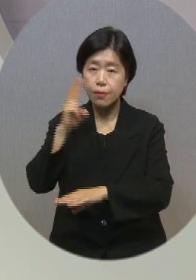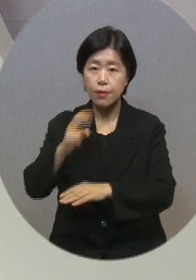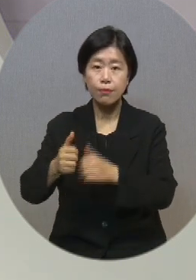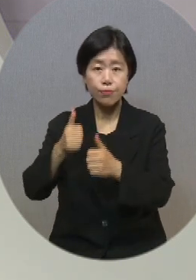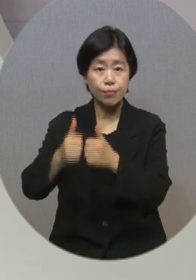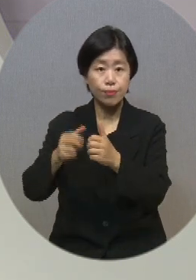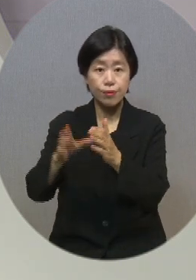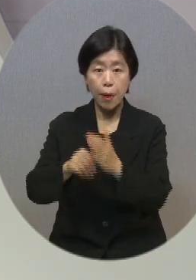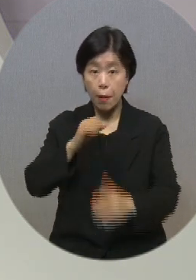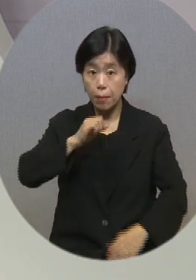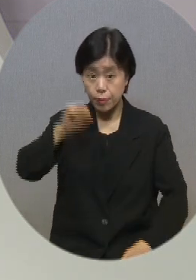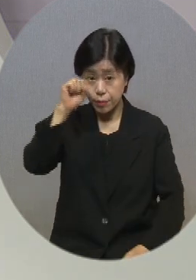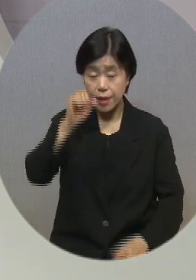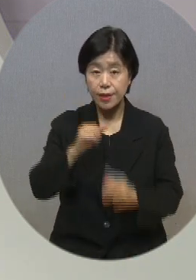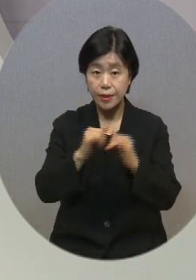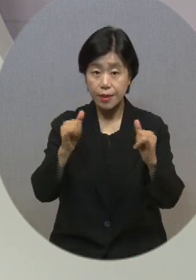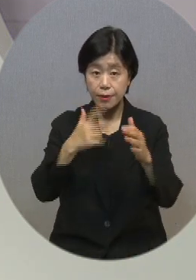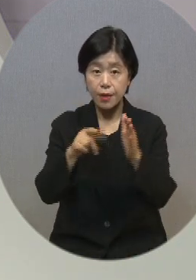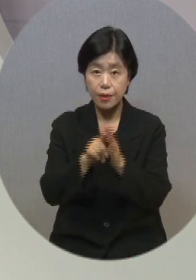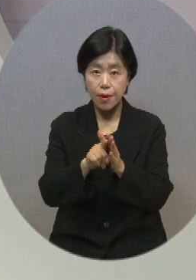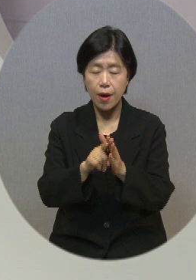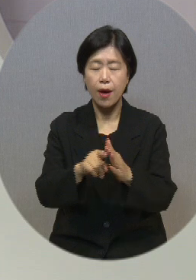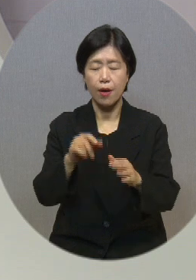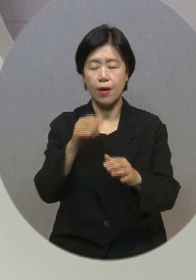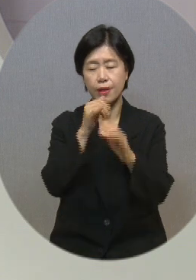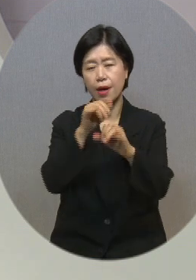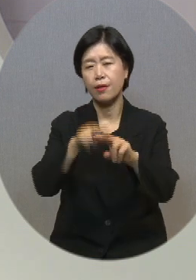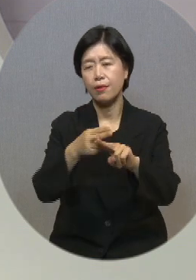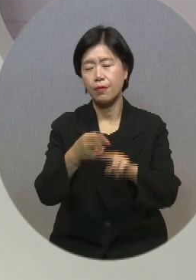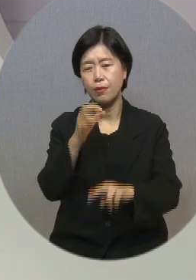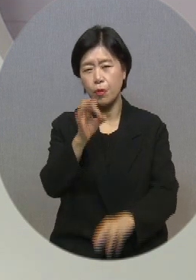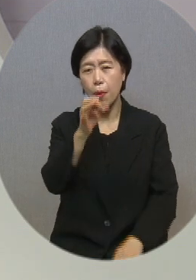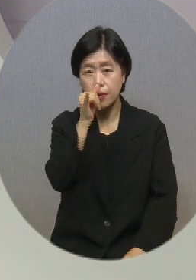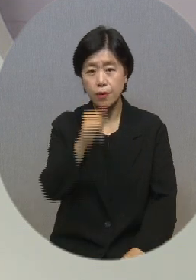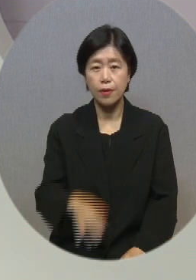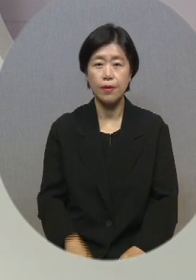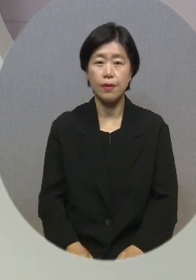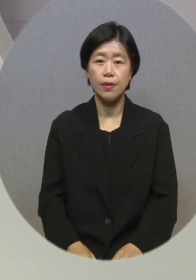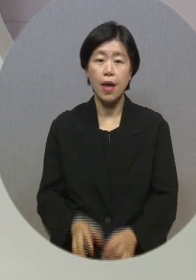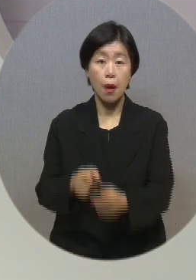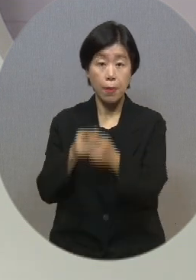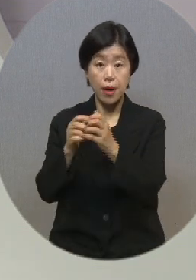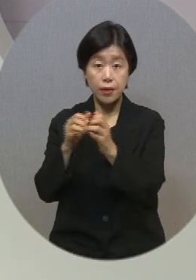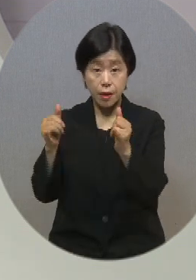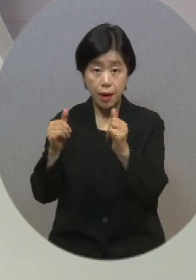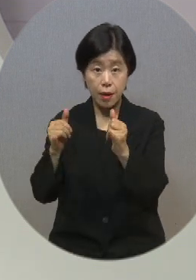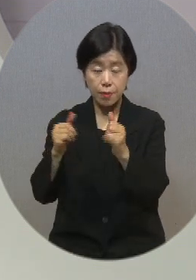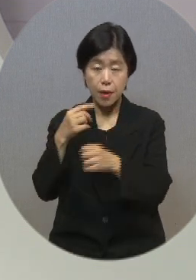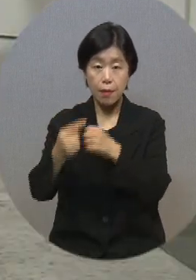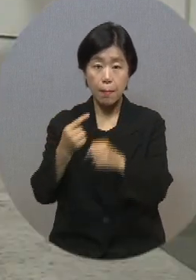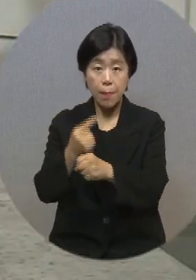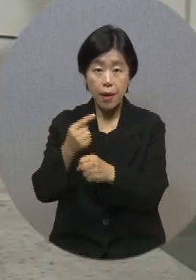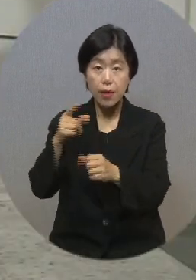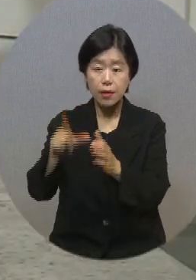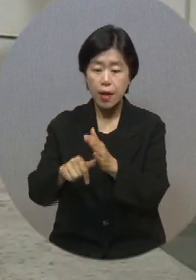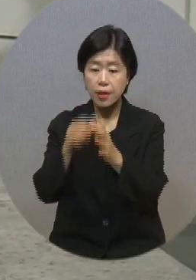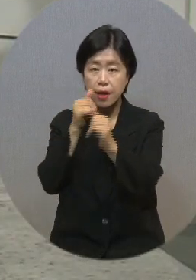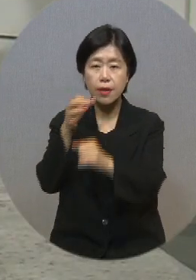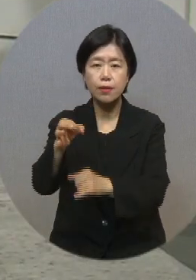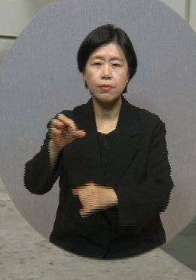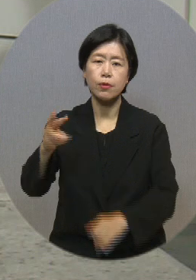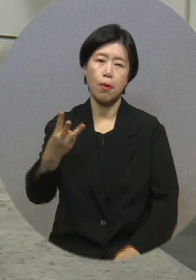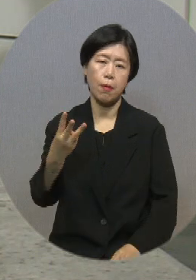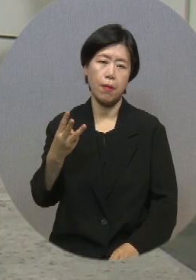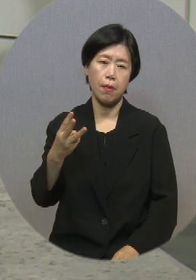드리고 우수상 두 분에게는 30만 원의 상금을, 연말 결선에서 1등 하신 분에게는 상금을 무려 300만 원을 드립니다. 연말